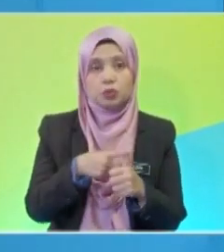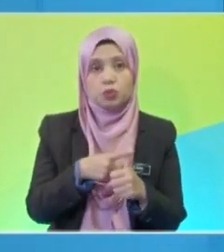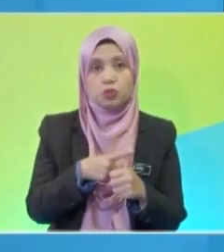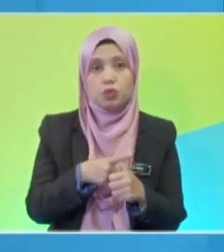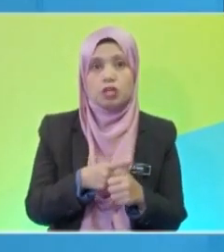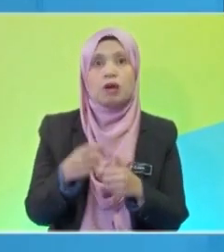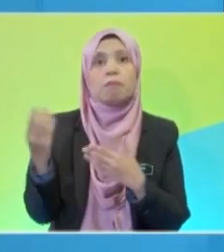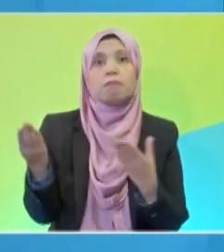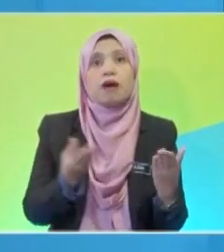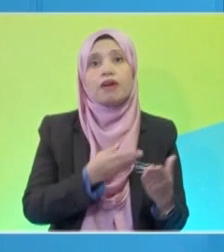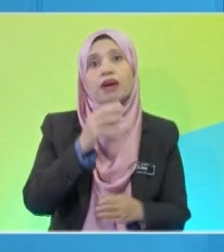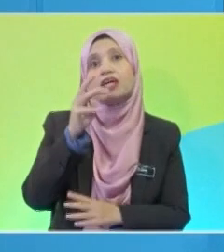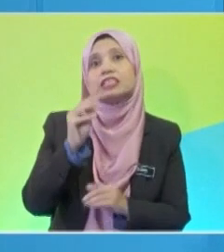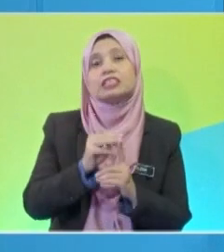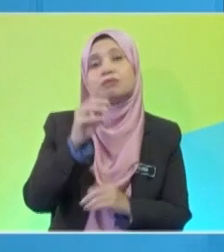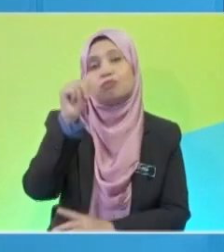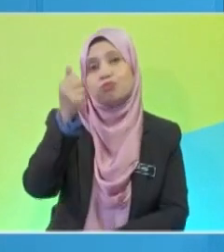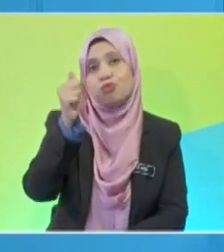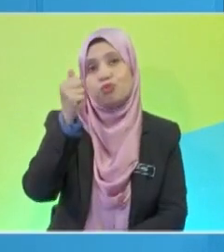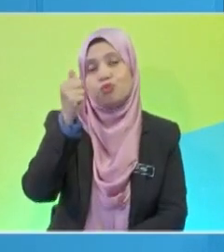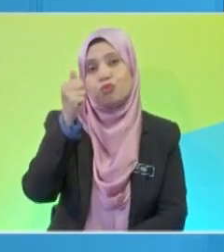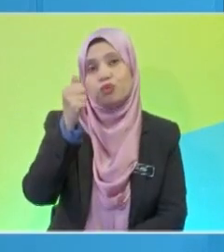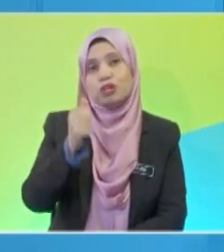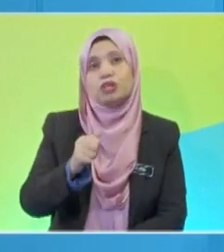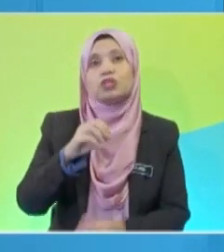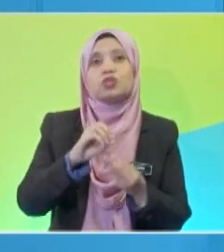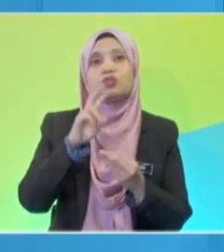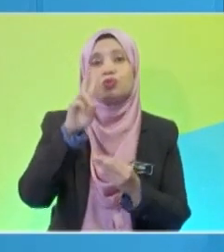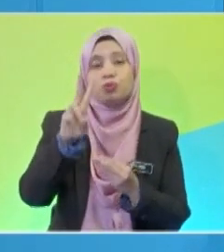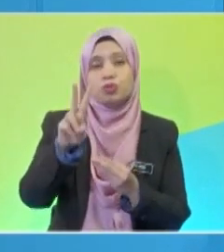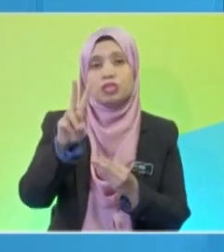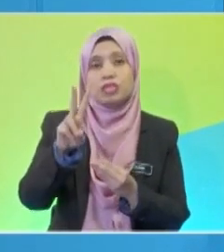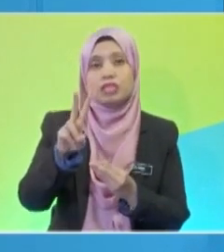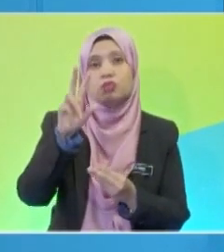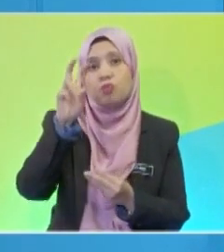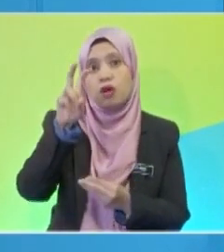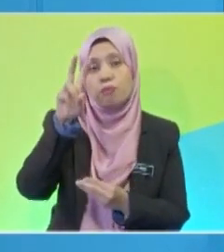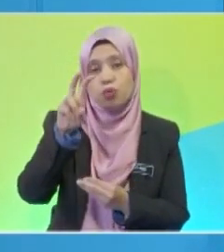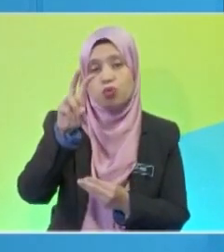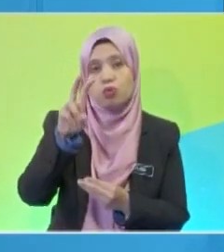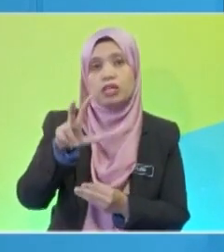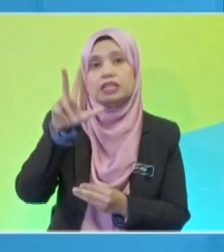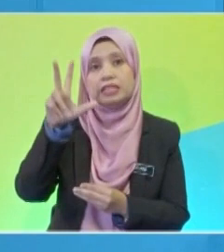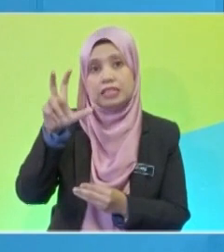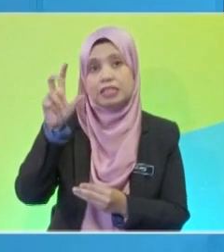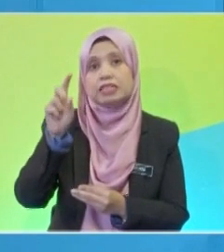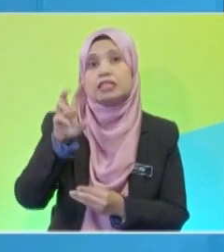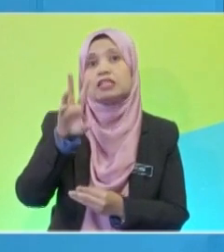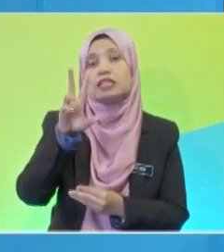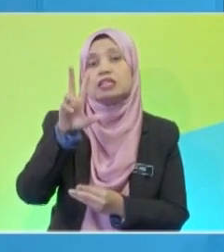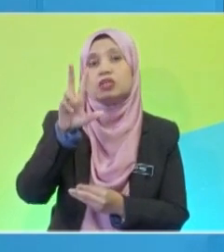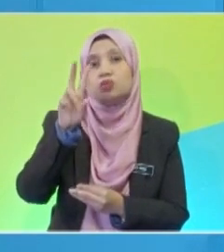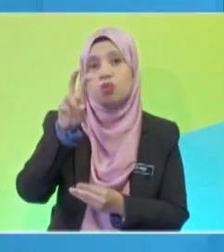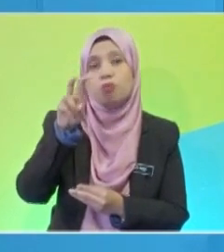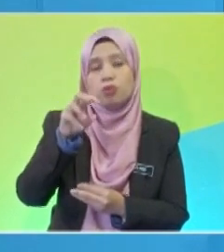markah 10 markah Nisa. Baik. Soalan kedua 25 markah dan soalan ketiga 25 markah. Di mana